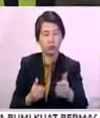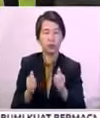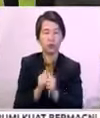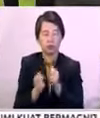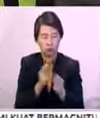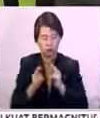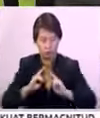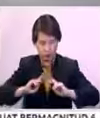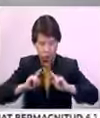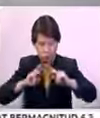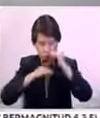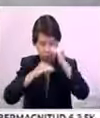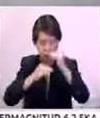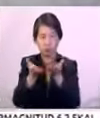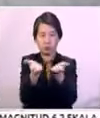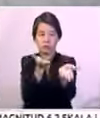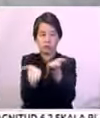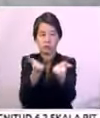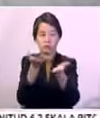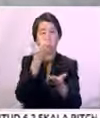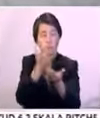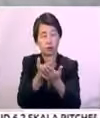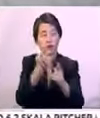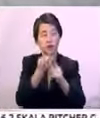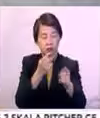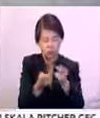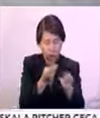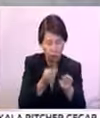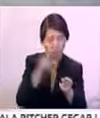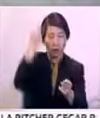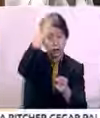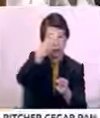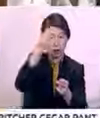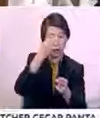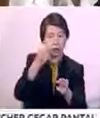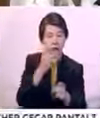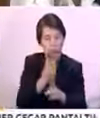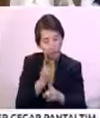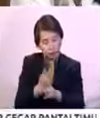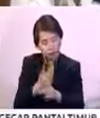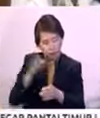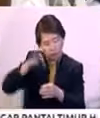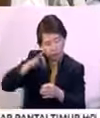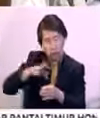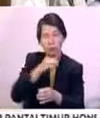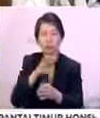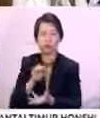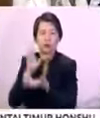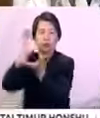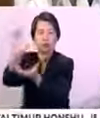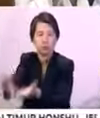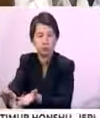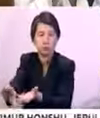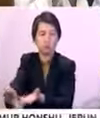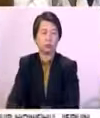usaha untuk meningkatkan tahap perkhidmatan baik dari segi pengurusan haji, simpanan dan pelaburan.